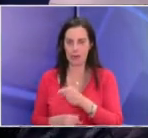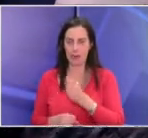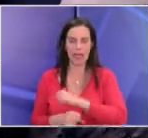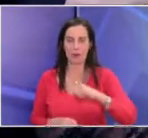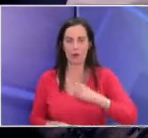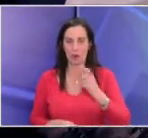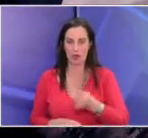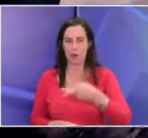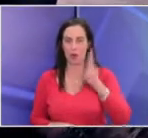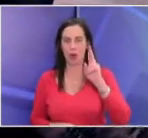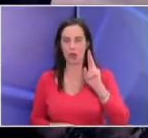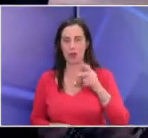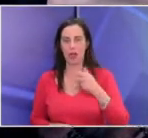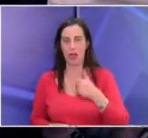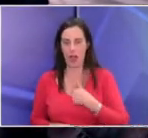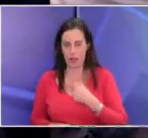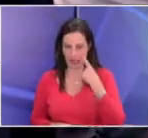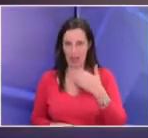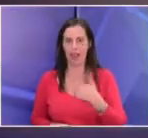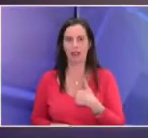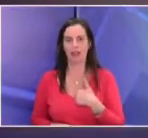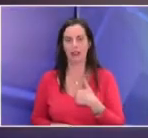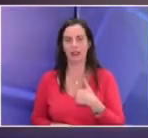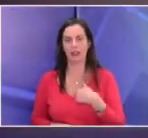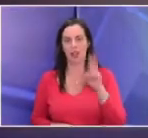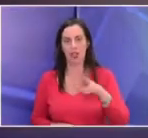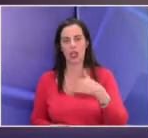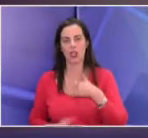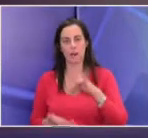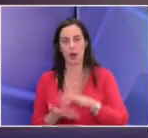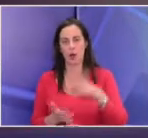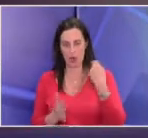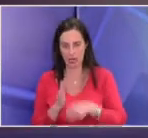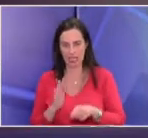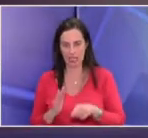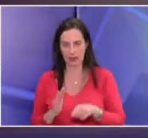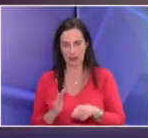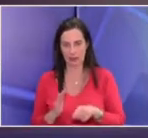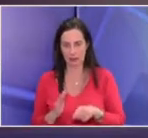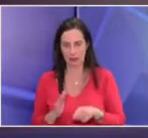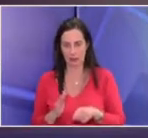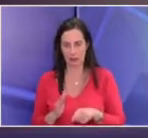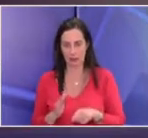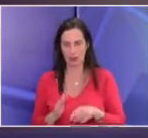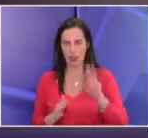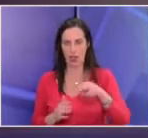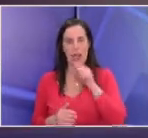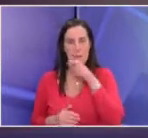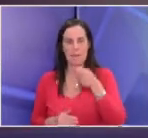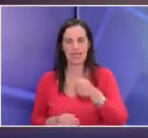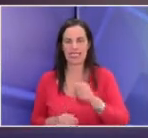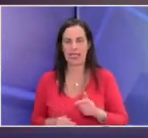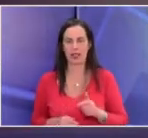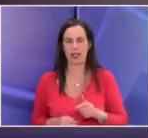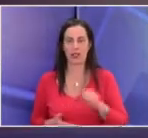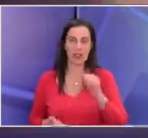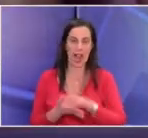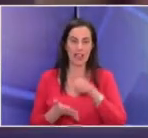6 קרטונים עגבניות הוא יקטוף, כיסא גלגלים, שלמו לו קצבה, אחי. אין. אז עכשיו ההוא שבא, תאילנדי,